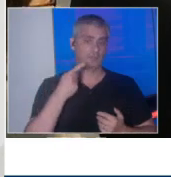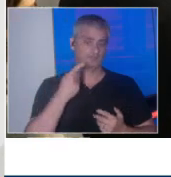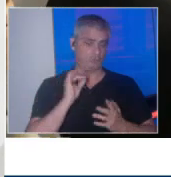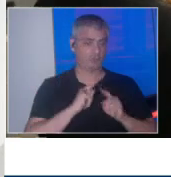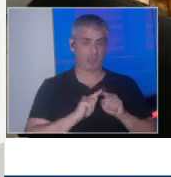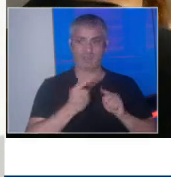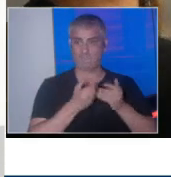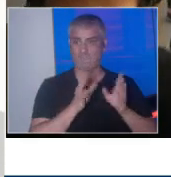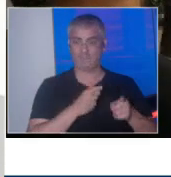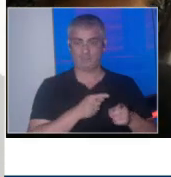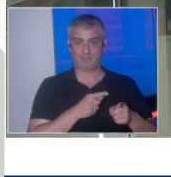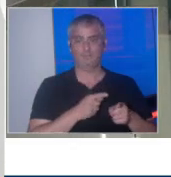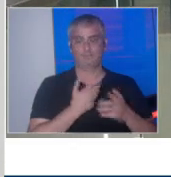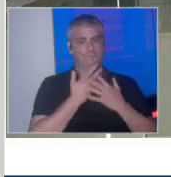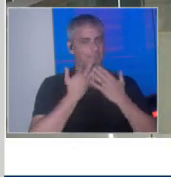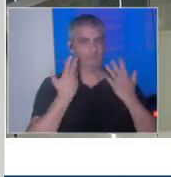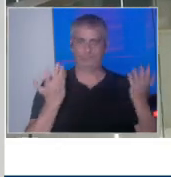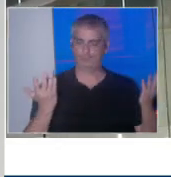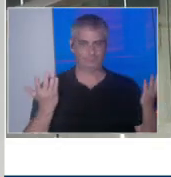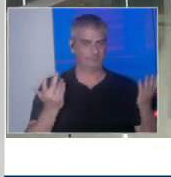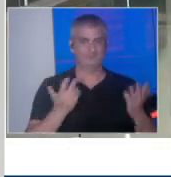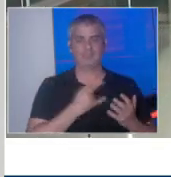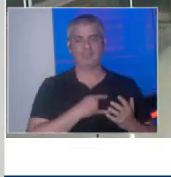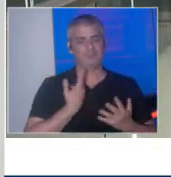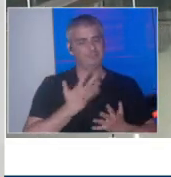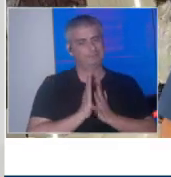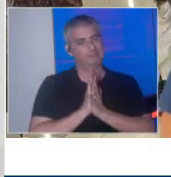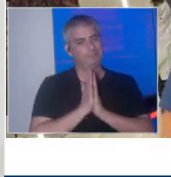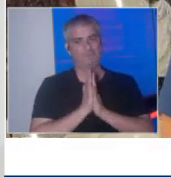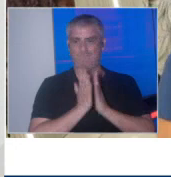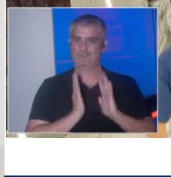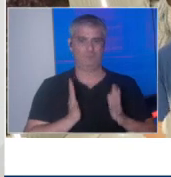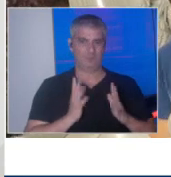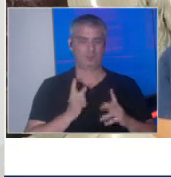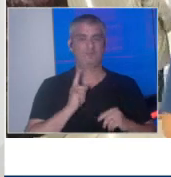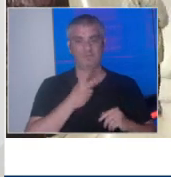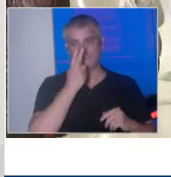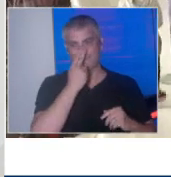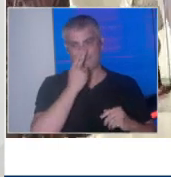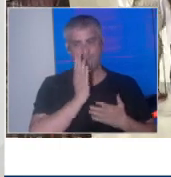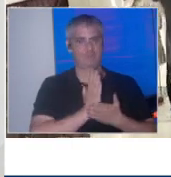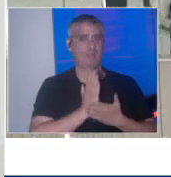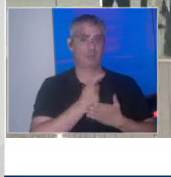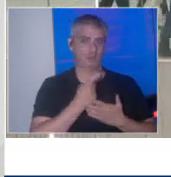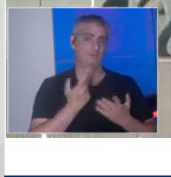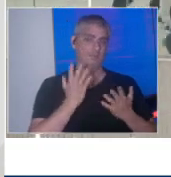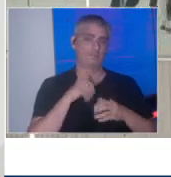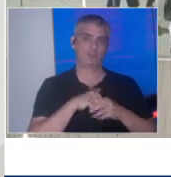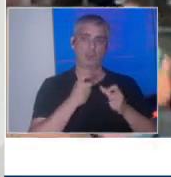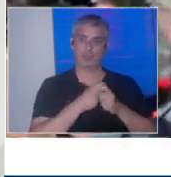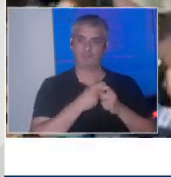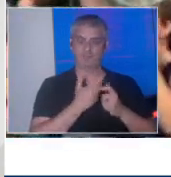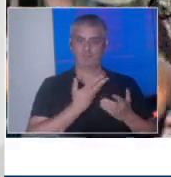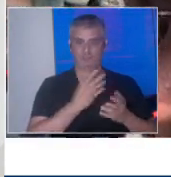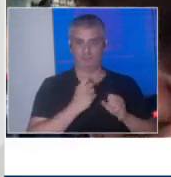שהקו הזה ייפתח, אז די ברור שהחוויה תהיה צפופה מאוד, וגם מנסים להיערך לזה בחברה שמפעילה